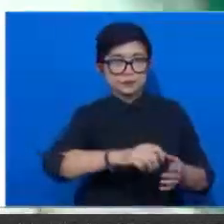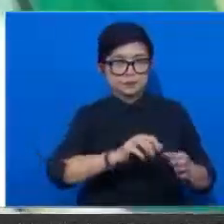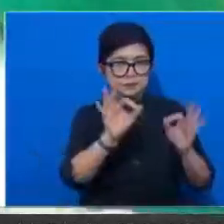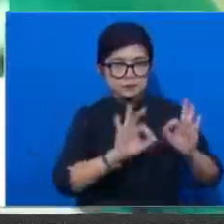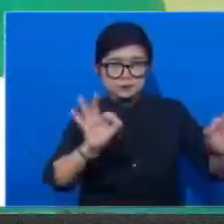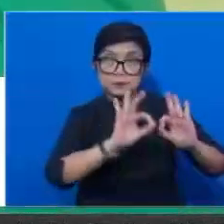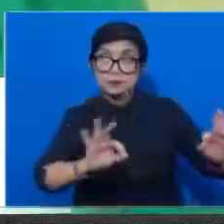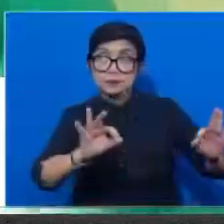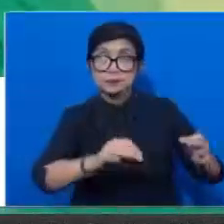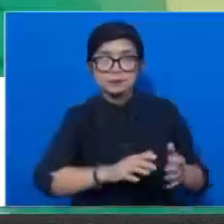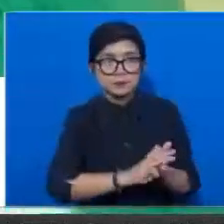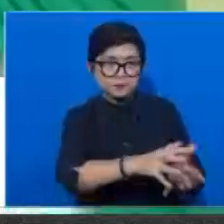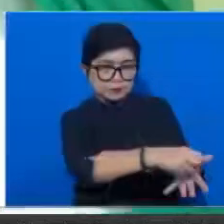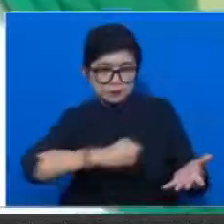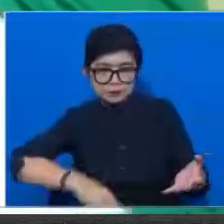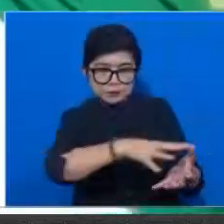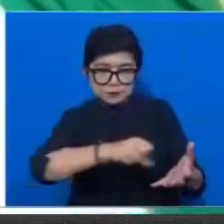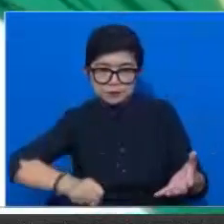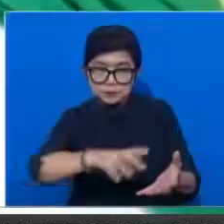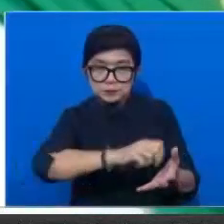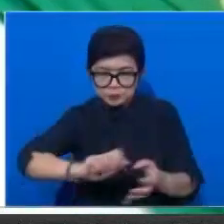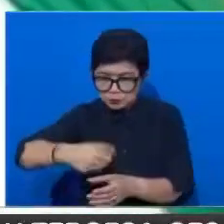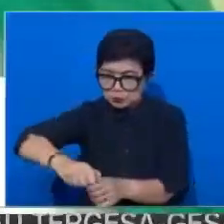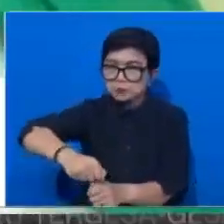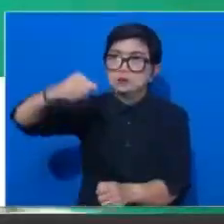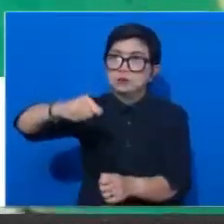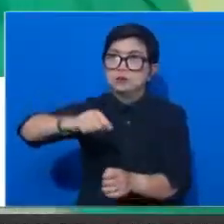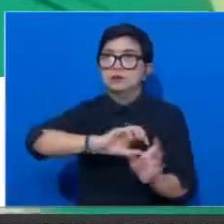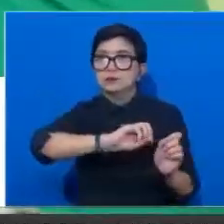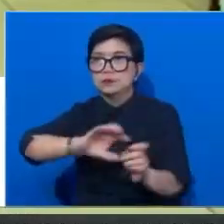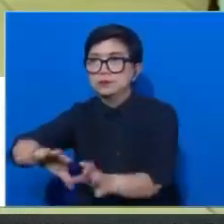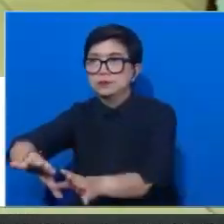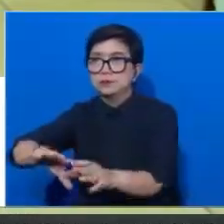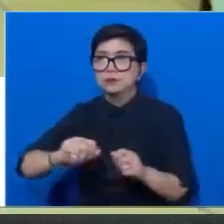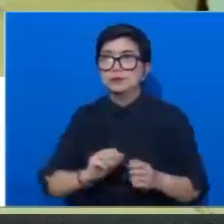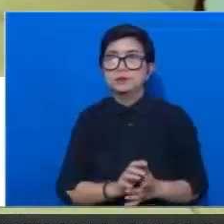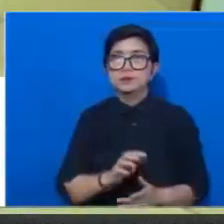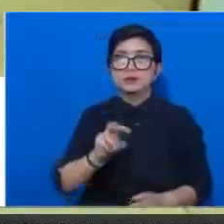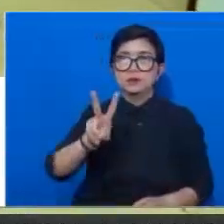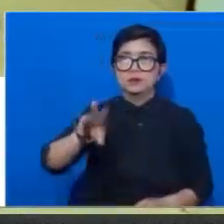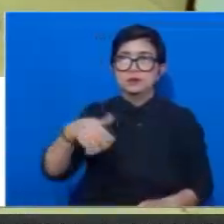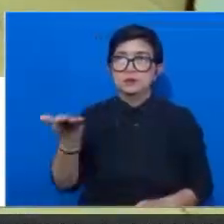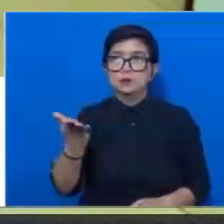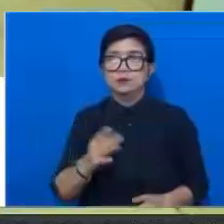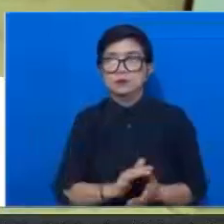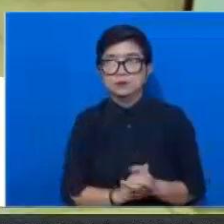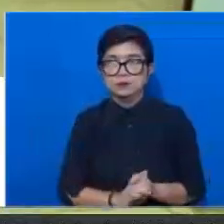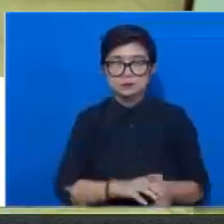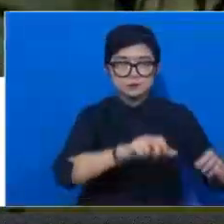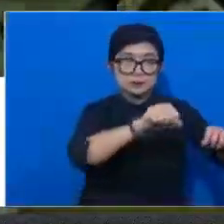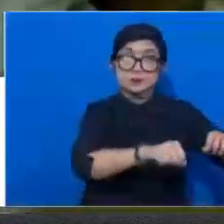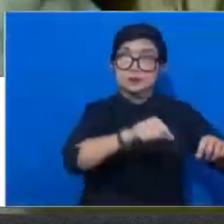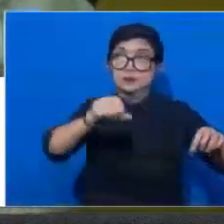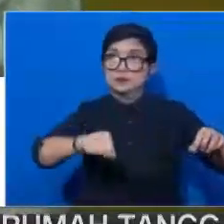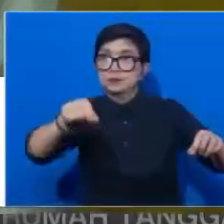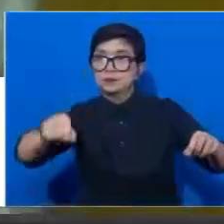lainnya bekerja sebagai petugas kebersihan di Asrama Haji Embarkasi Surabaya. Sudah 2 tahun ini, Asi membersihkan ratusan kamar yang digunakan oleh para jemaah